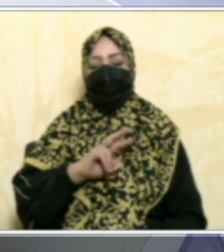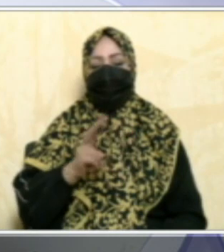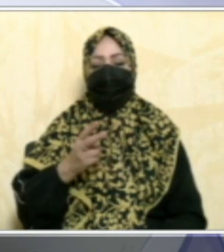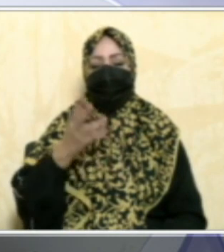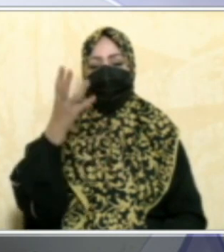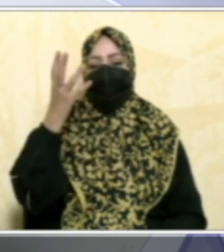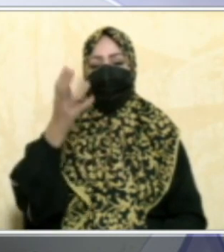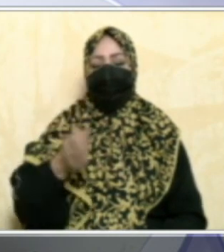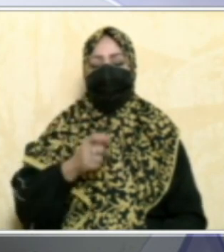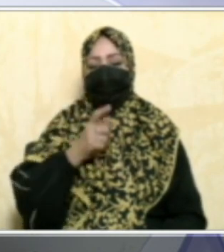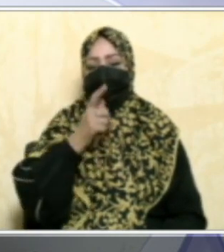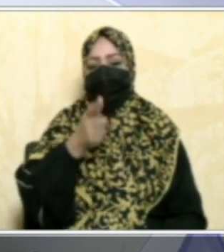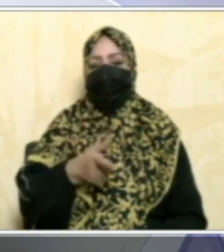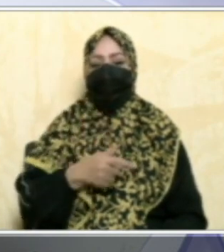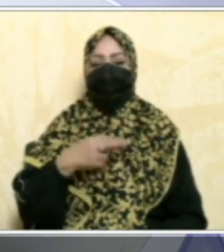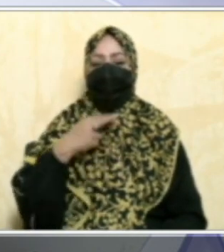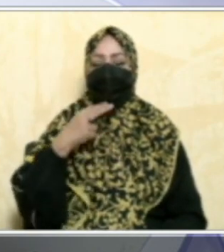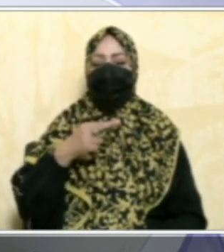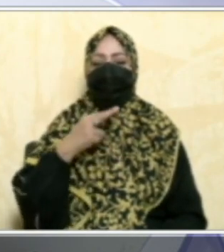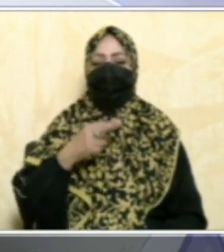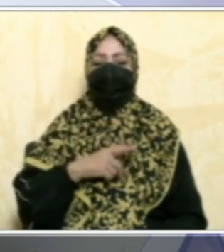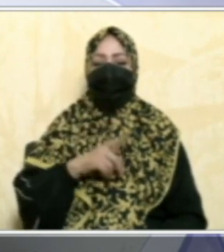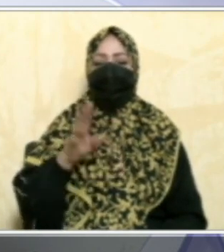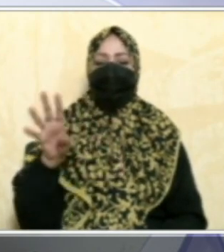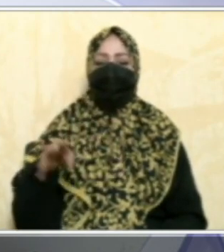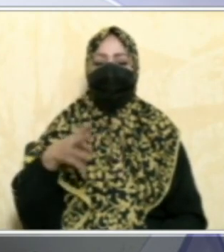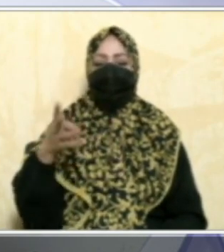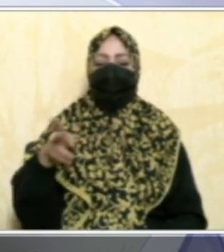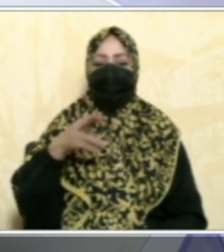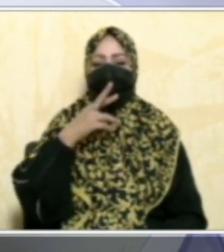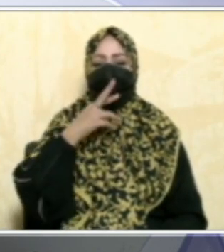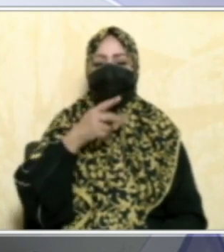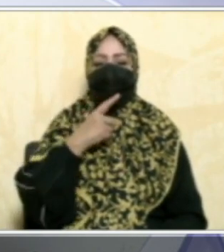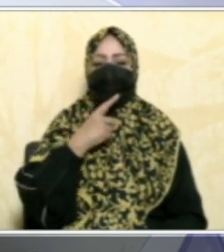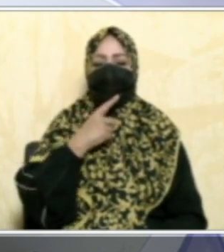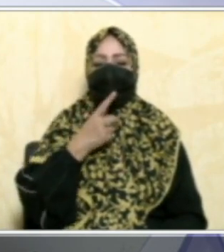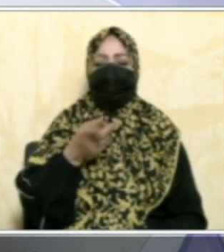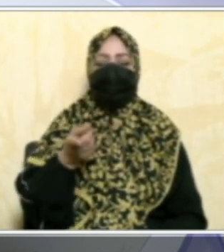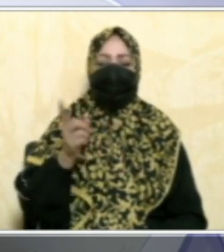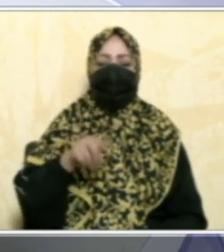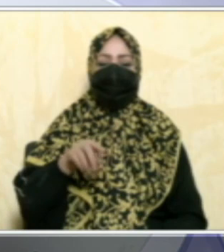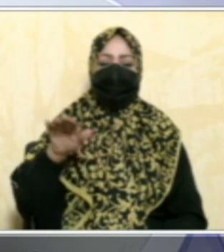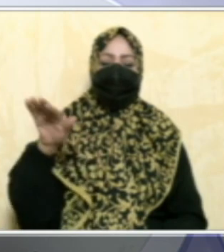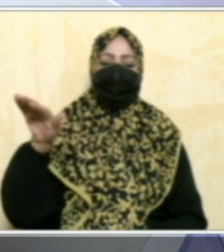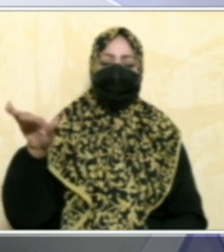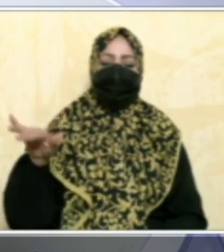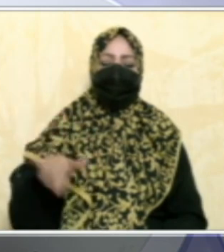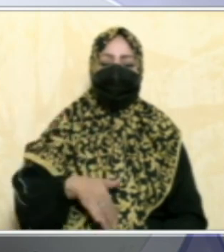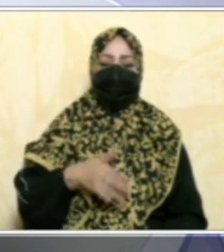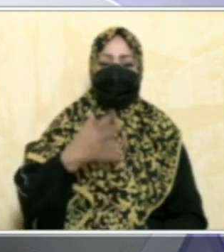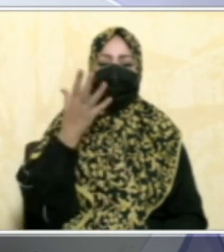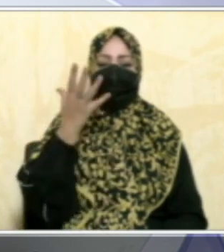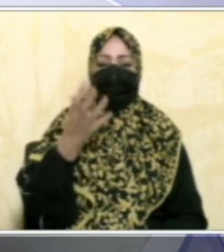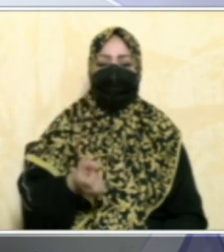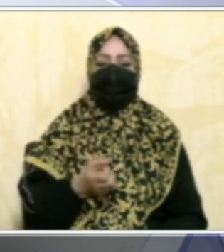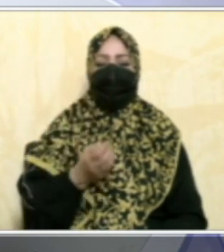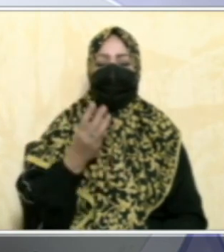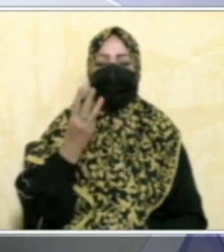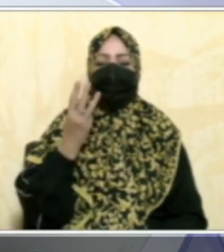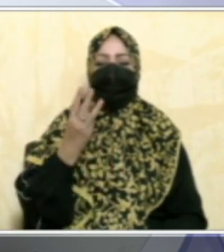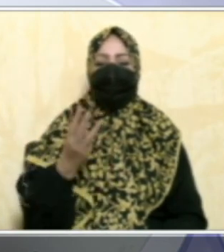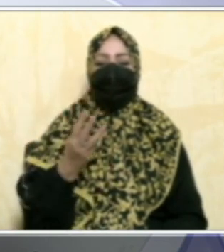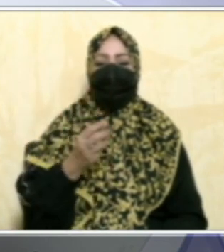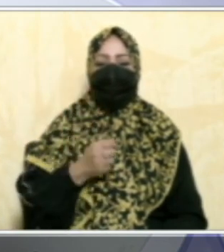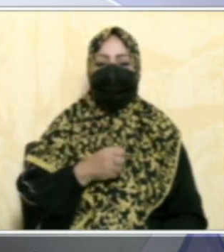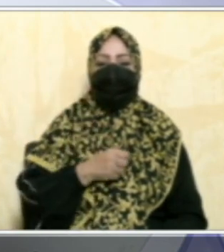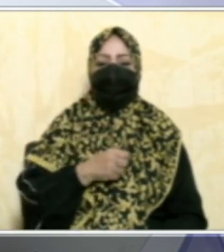قال كذبك وسيعود، فعاوده في الليلة الثالثة فقال الآن أسلمك إلى النبي صلى الله عليه